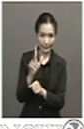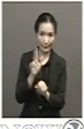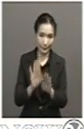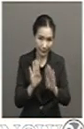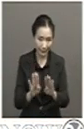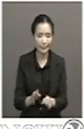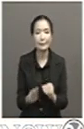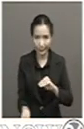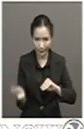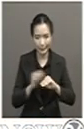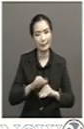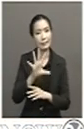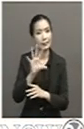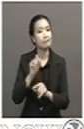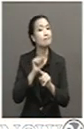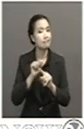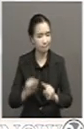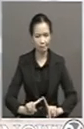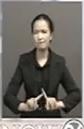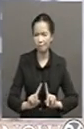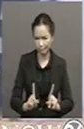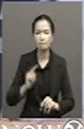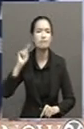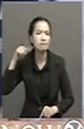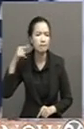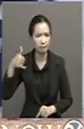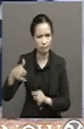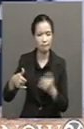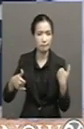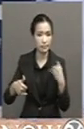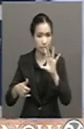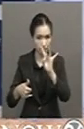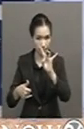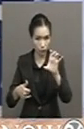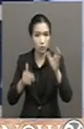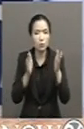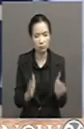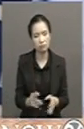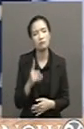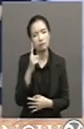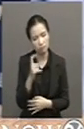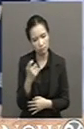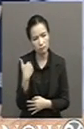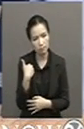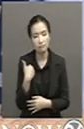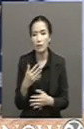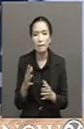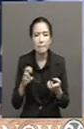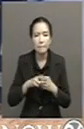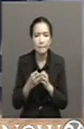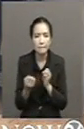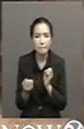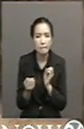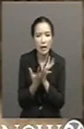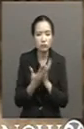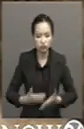ขึ้นถึง 50%แต่ก็มีสตรี 800คนเสียชีวิตจากอาการแทรกซ้อนจาก